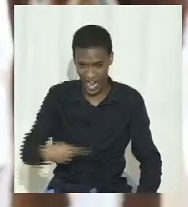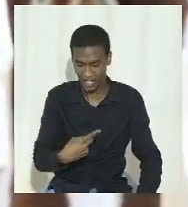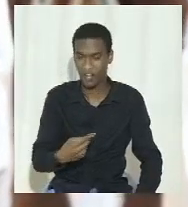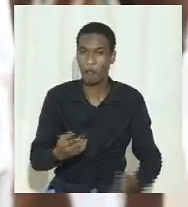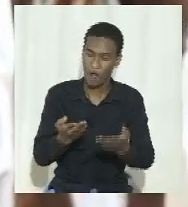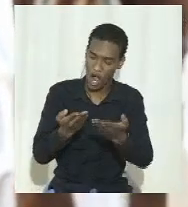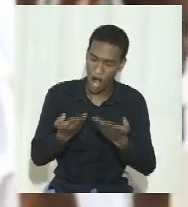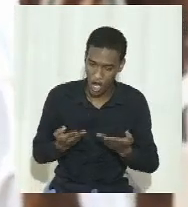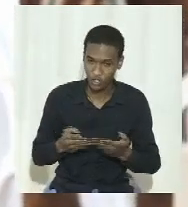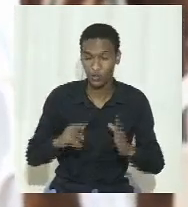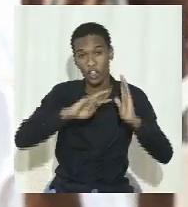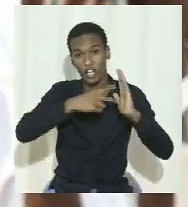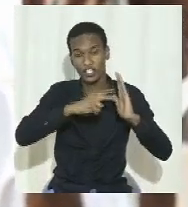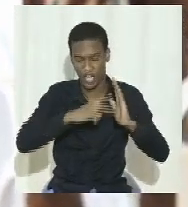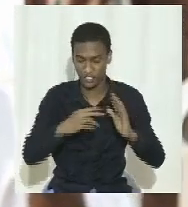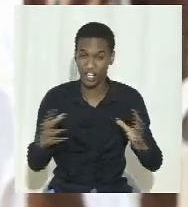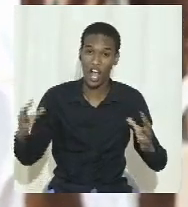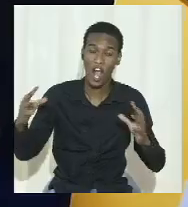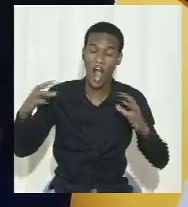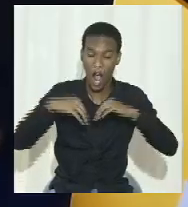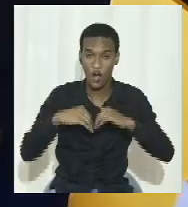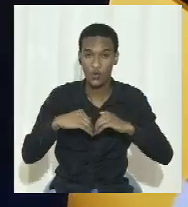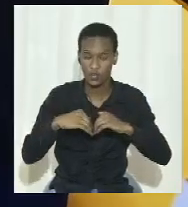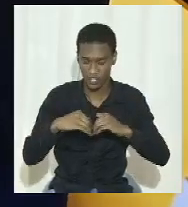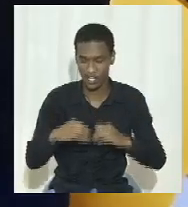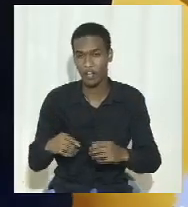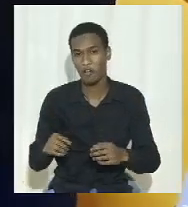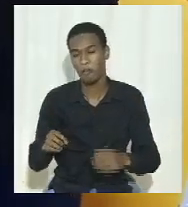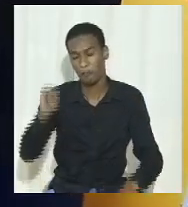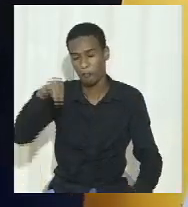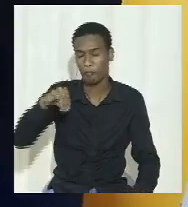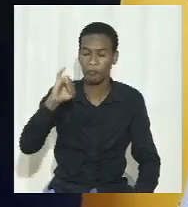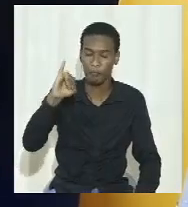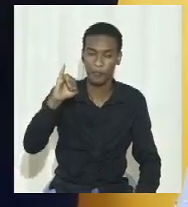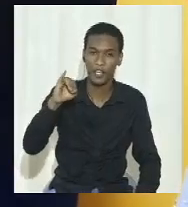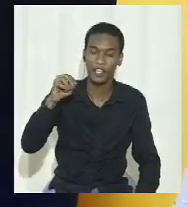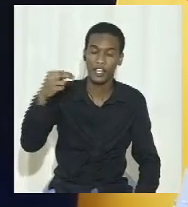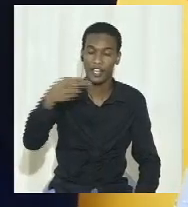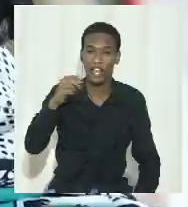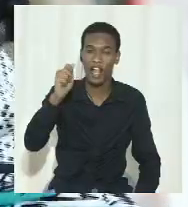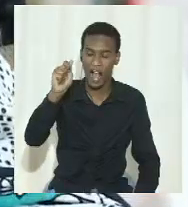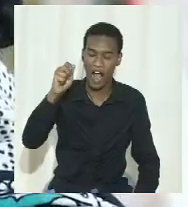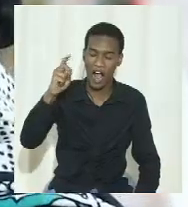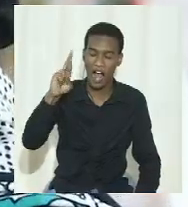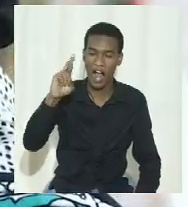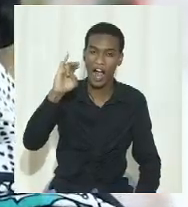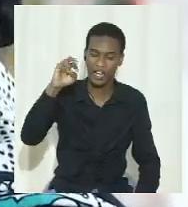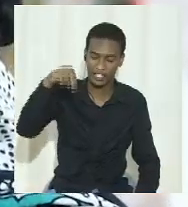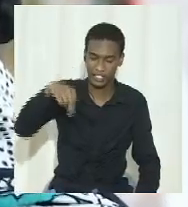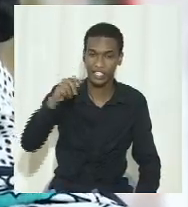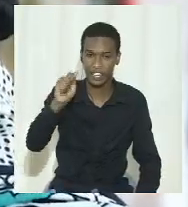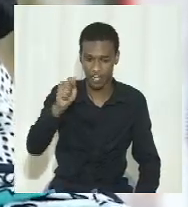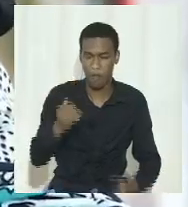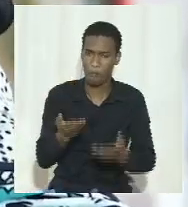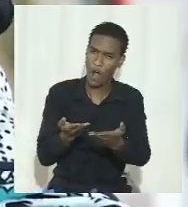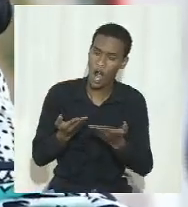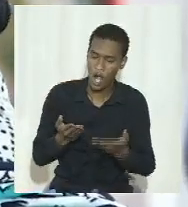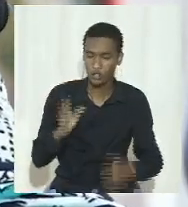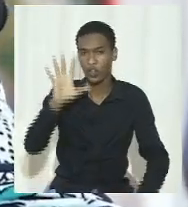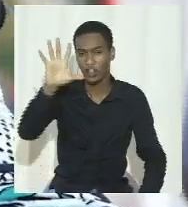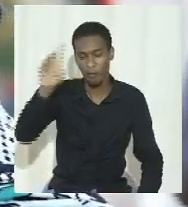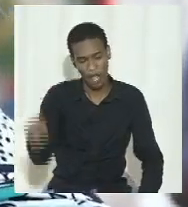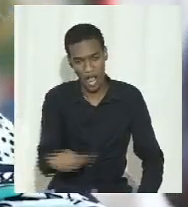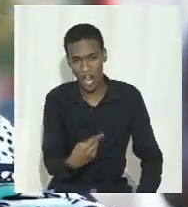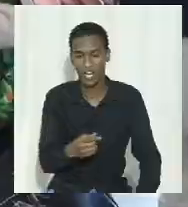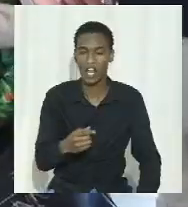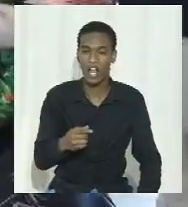miarina tetikasa iarahan'ny fitondram-panjakana sy ny fidy izy ity. Azo vola dimy alina ariary isam-bolana ireo tokantrano ireo